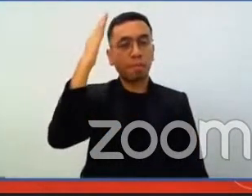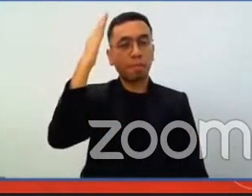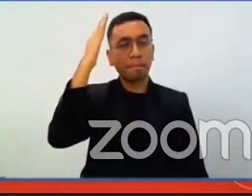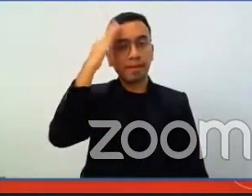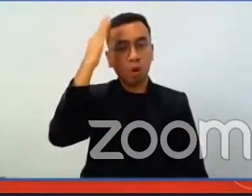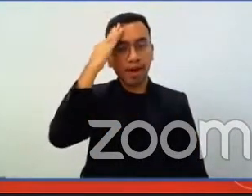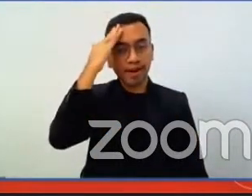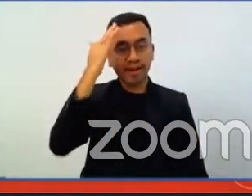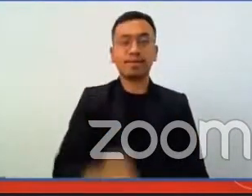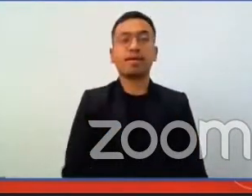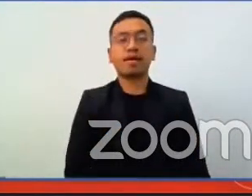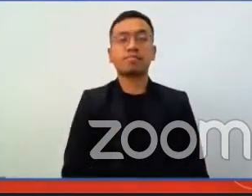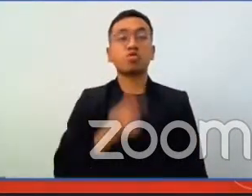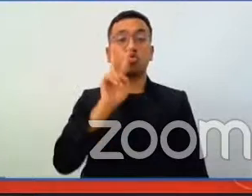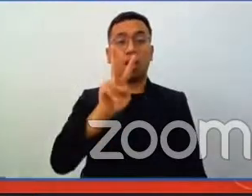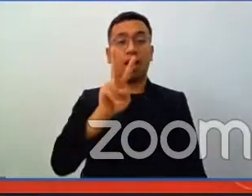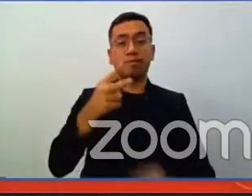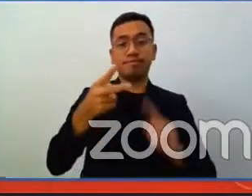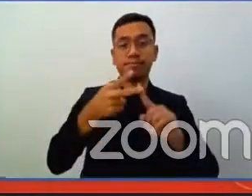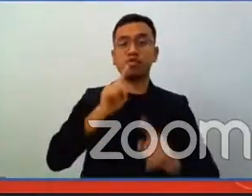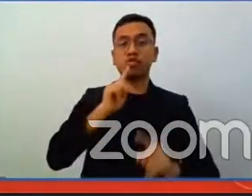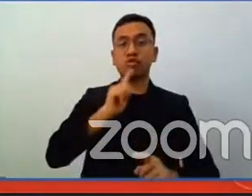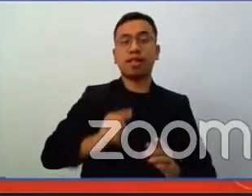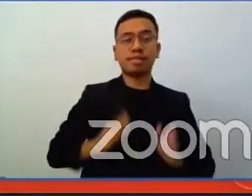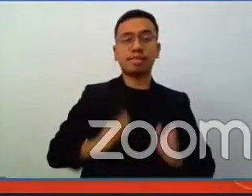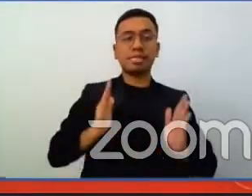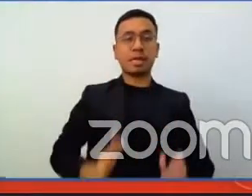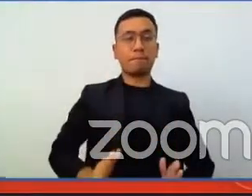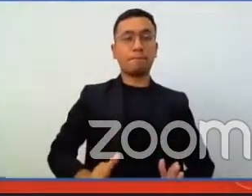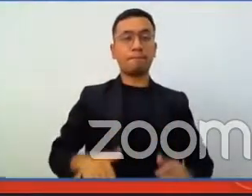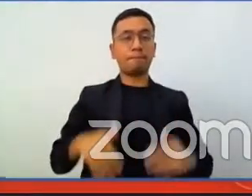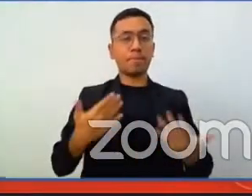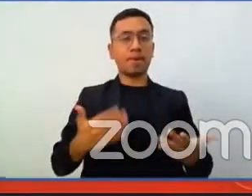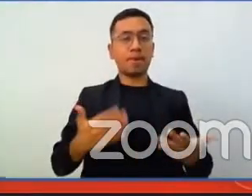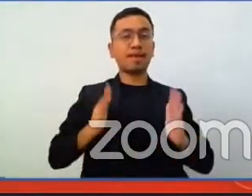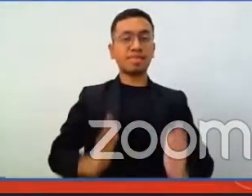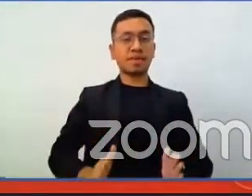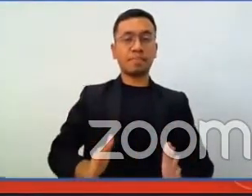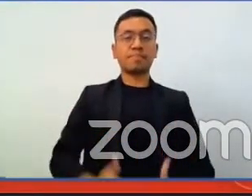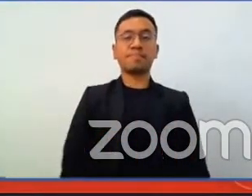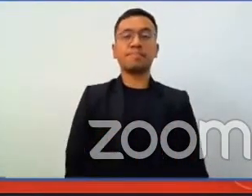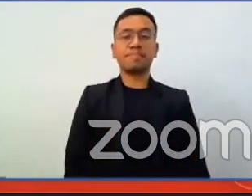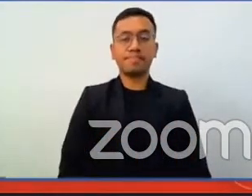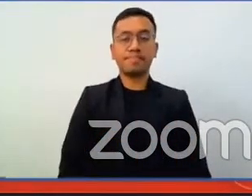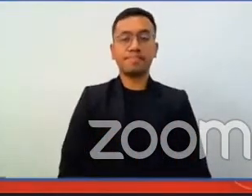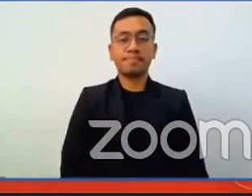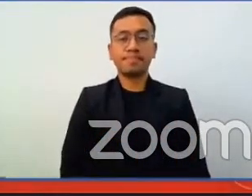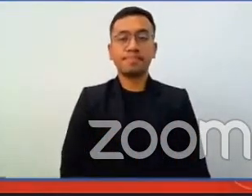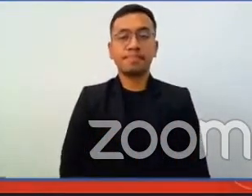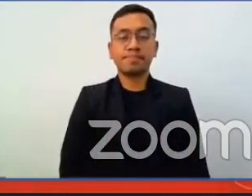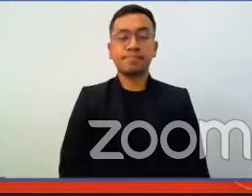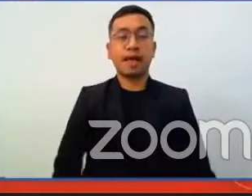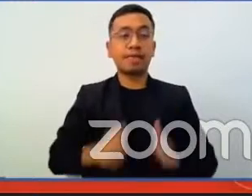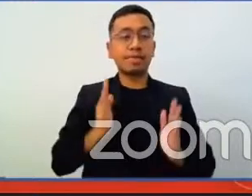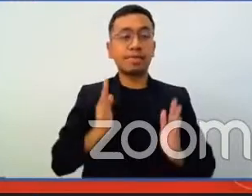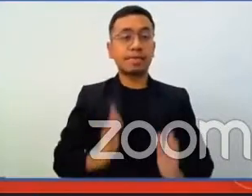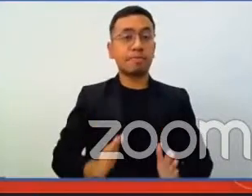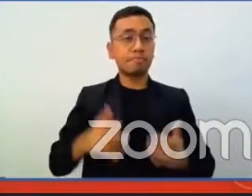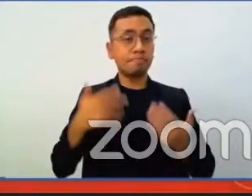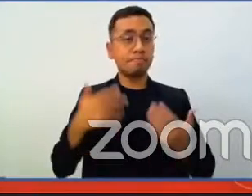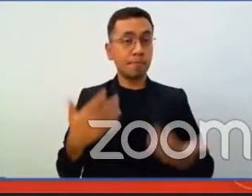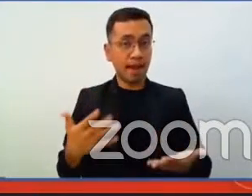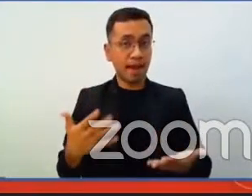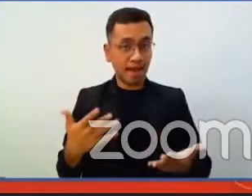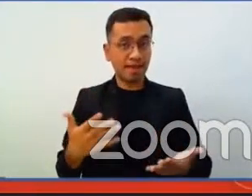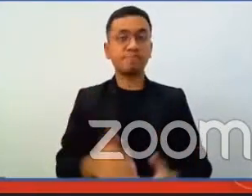adalah dari konteks sikap. Nah, dari konteks sikap, ternyata kurikulum